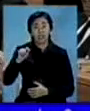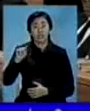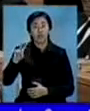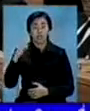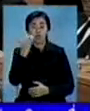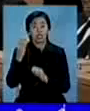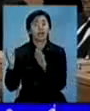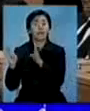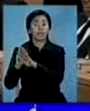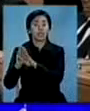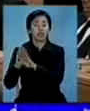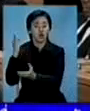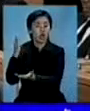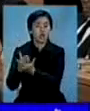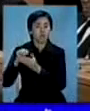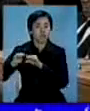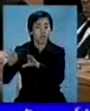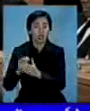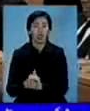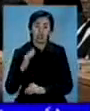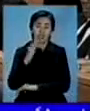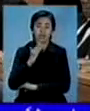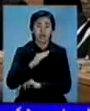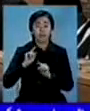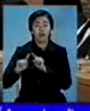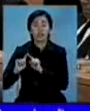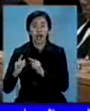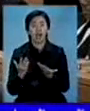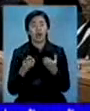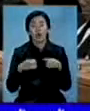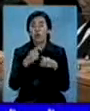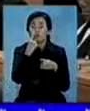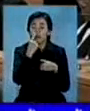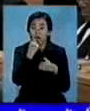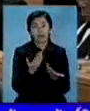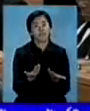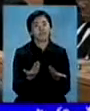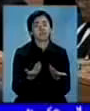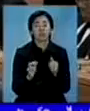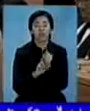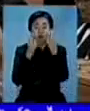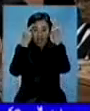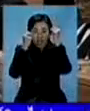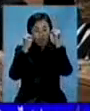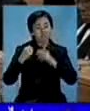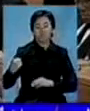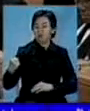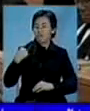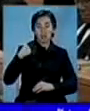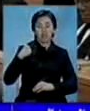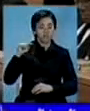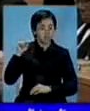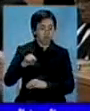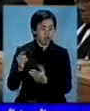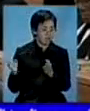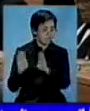ปสื่อหนังสือพิมพ์ของพวกเสื้อแดงรอนายกสุเทพก็ใช้อำนาจอำมหิตปิดหม